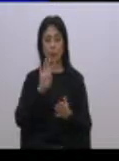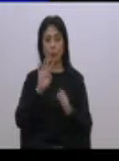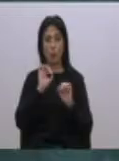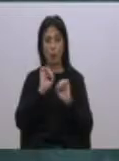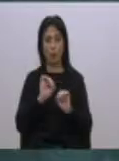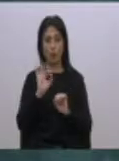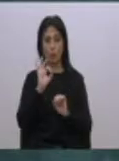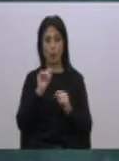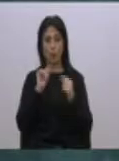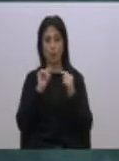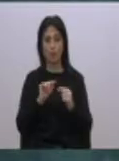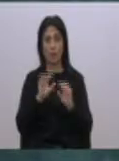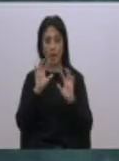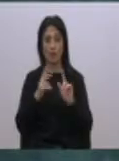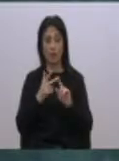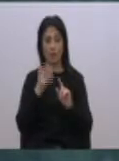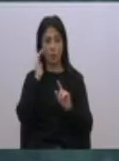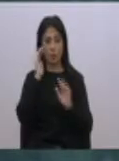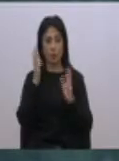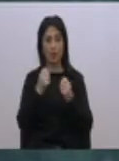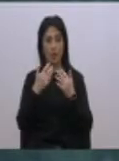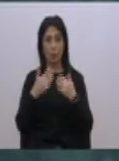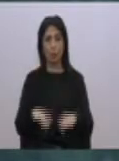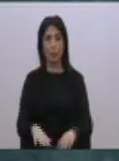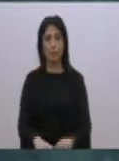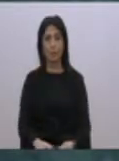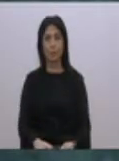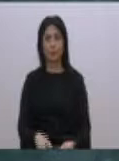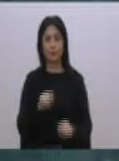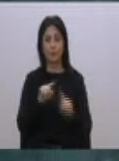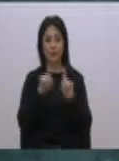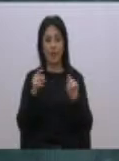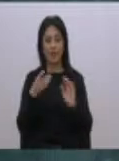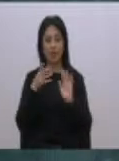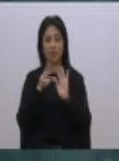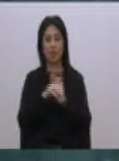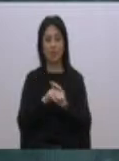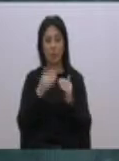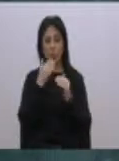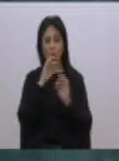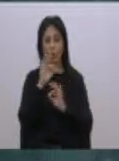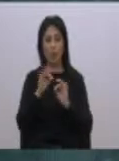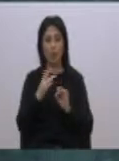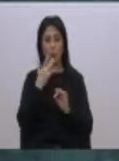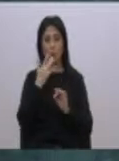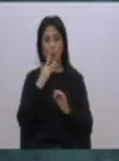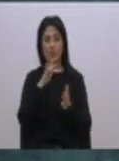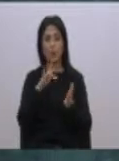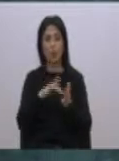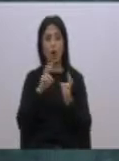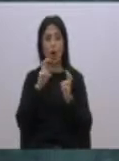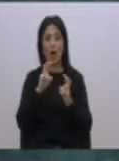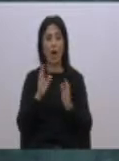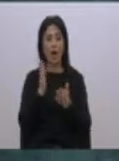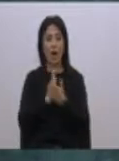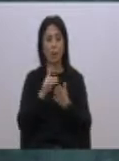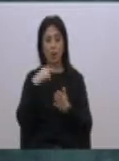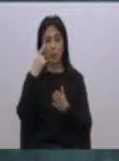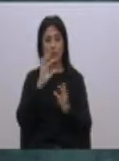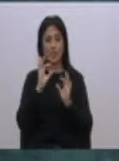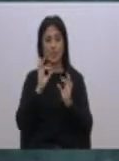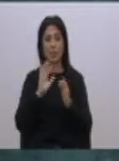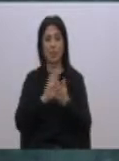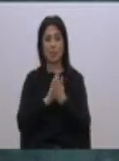Otmosdarul მომხრე nu licii neamdei, canonii mesaj mosmenit migrebulia. Am avut pachet și emuali, bolo proiecte, uțul de mocala cheobi, s-a înconepit, s-a înconepit,